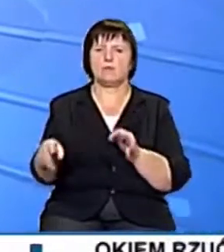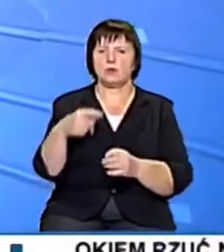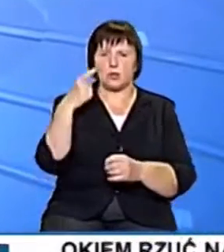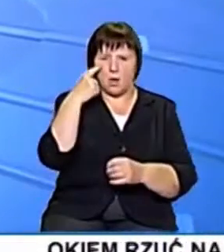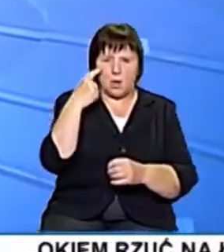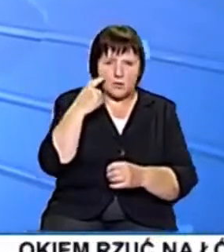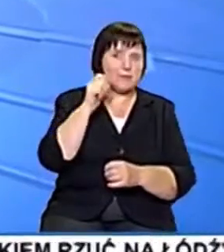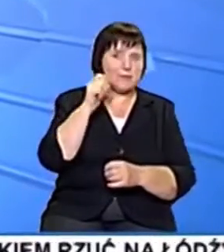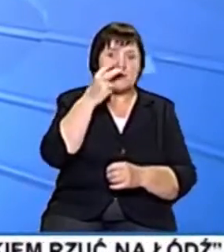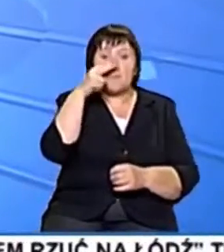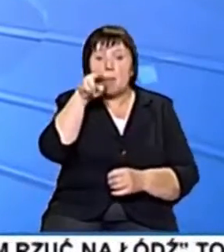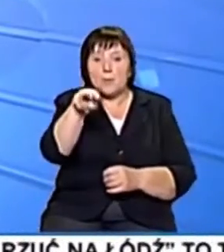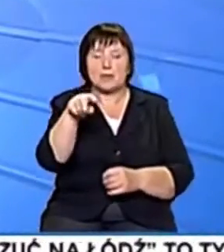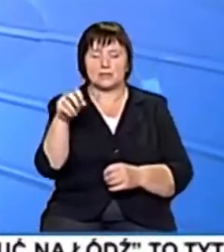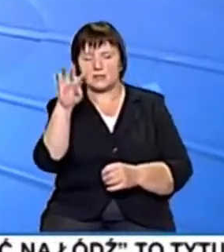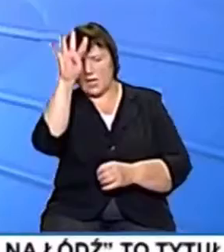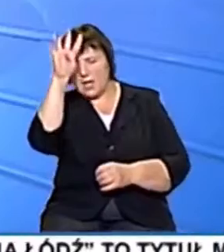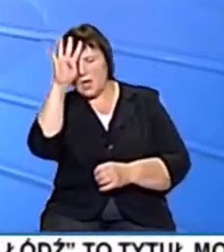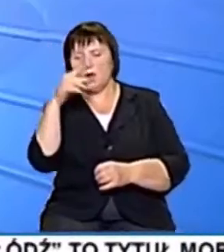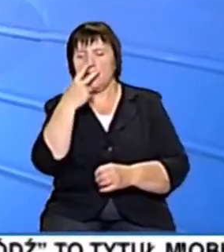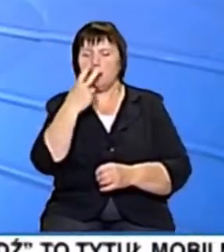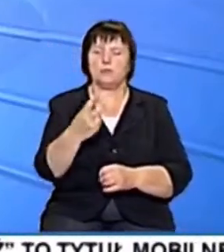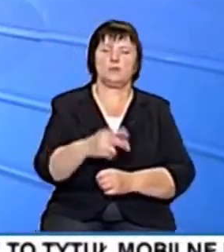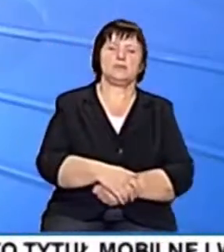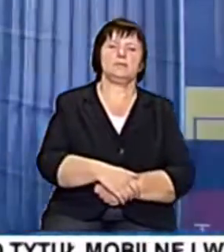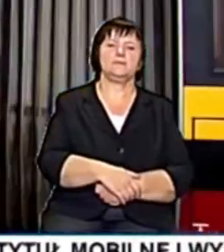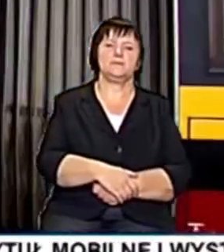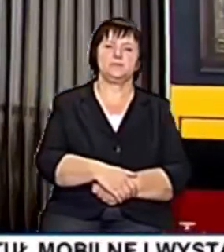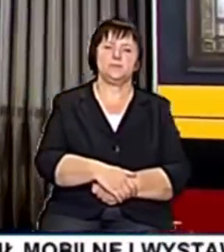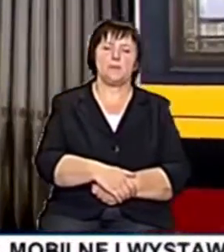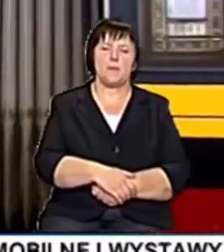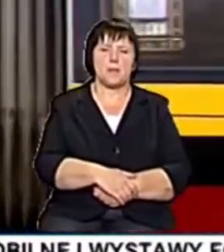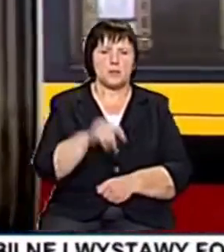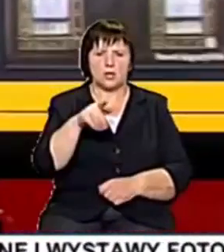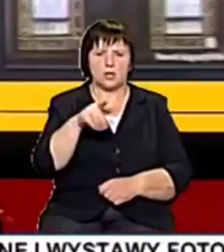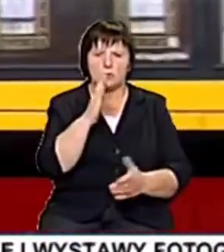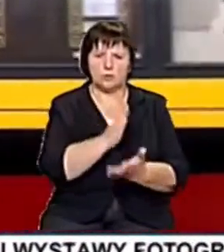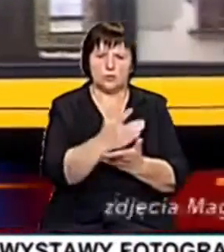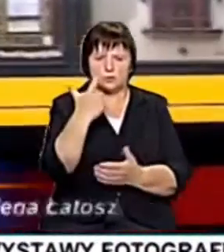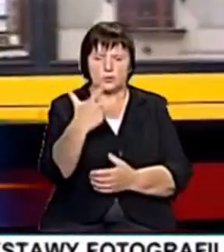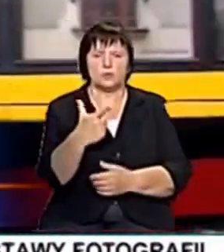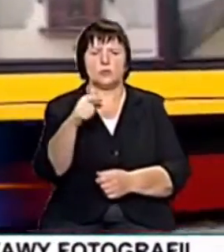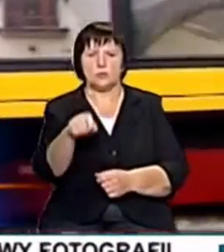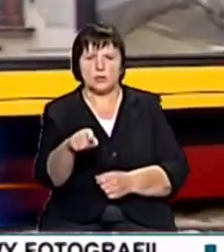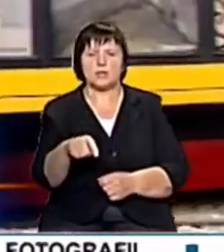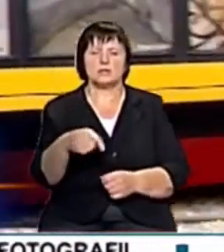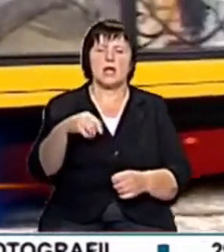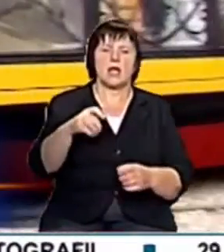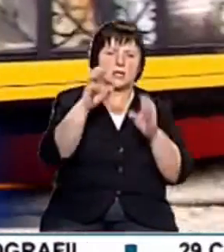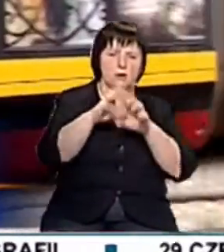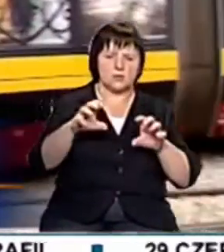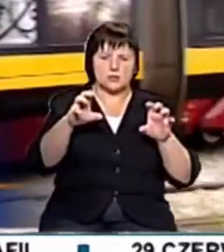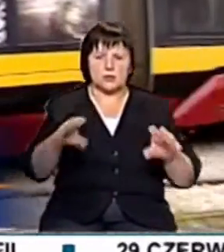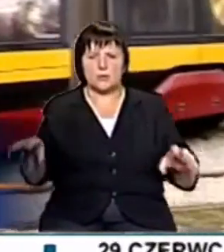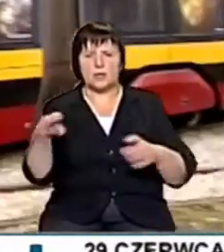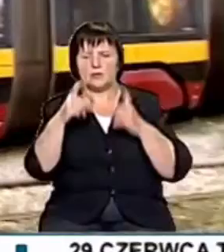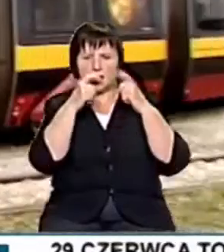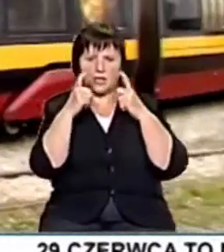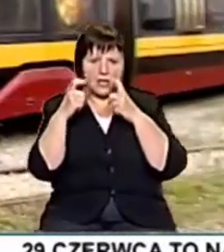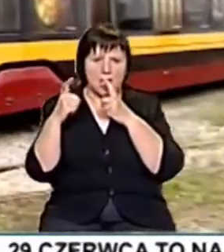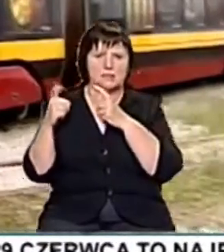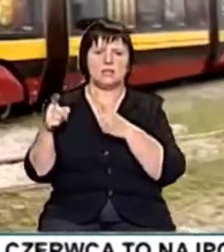to tytuł mobilnej wystawy fotografii. To już druga PESA, która została ozdobiona zdjęciami